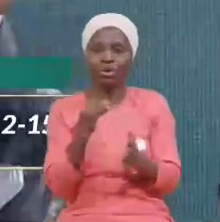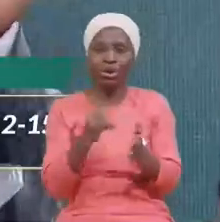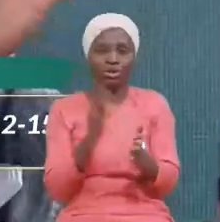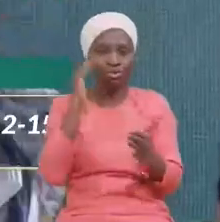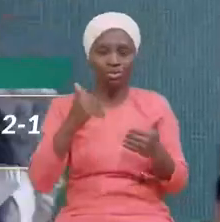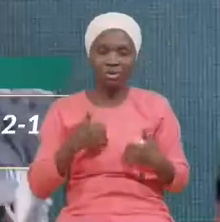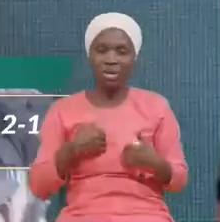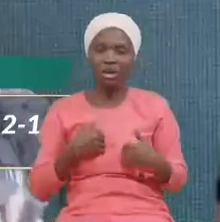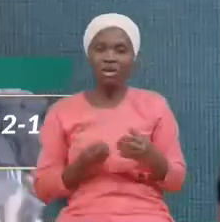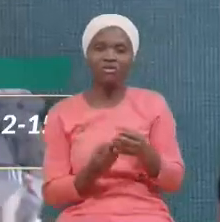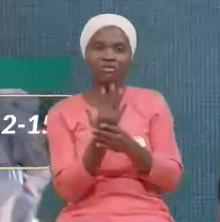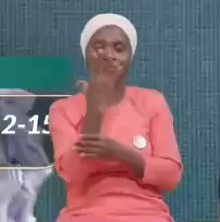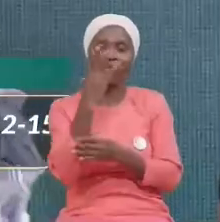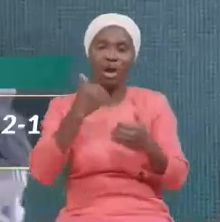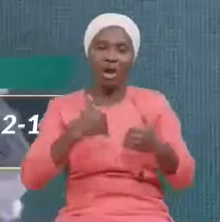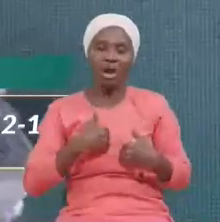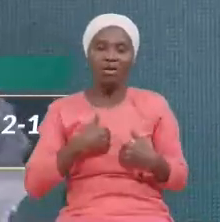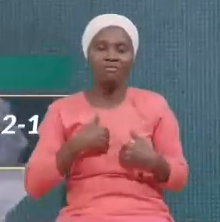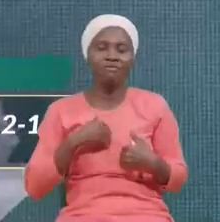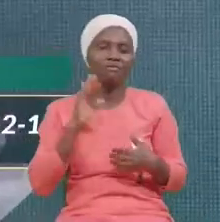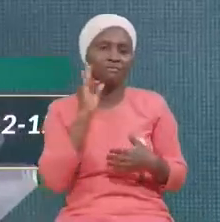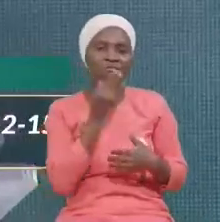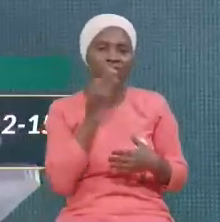cela va détruire les fleurs de nos vies.